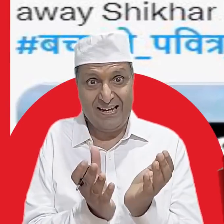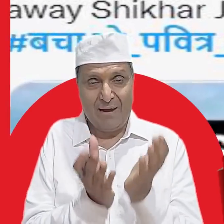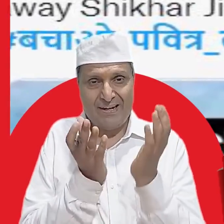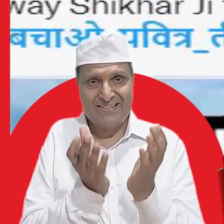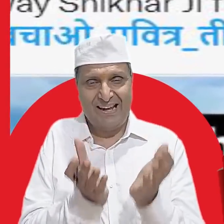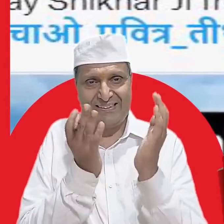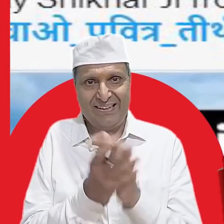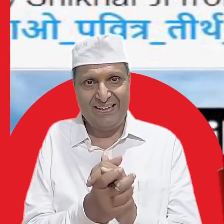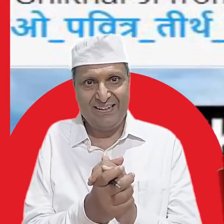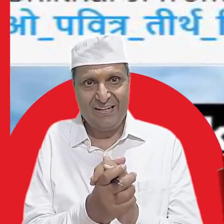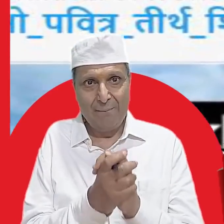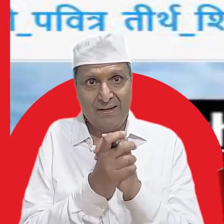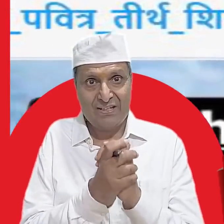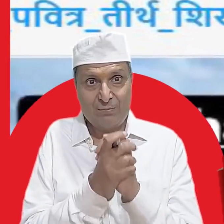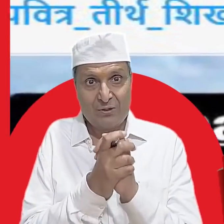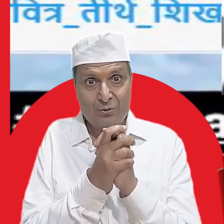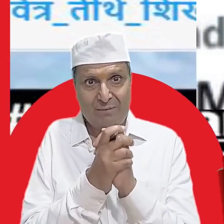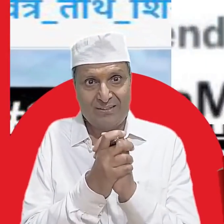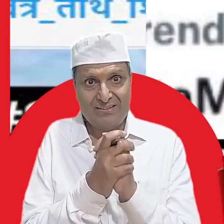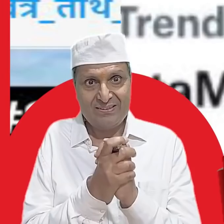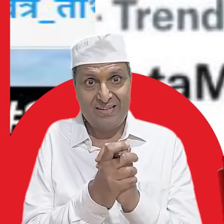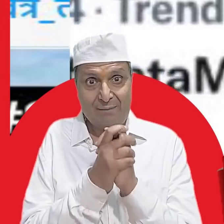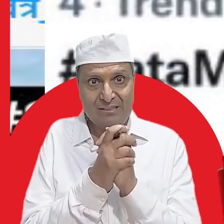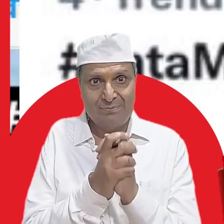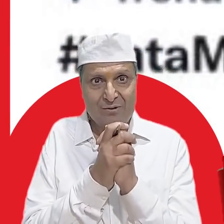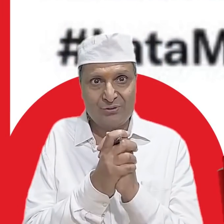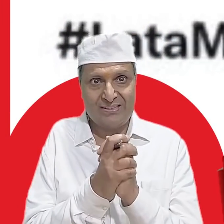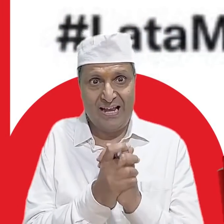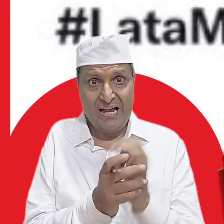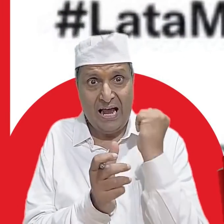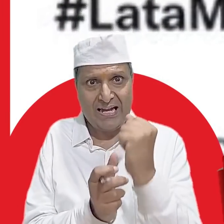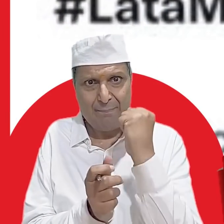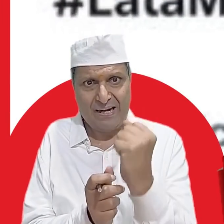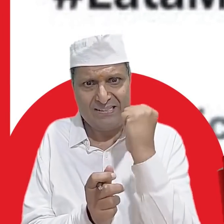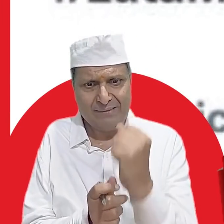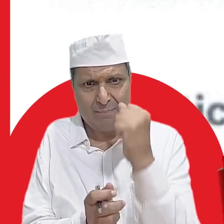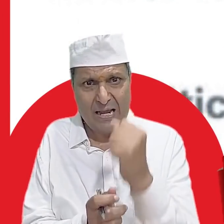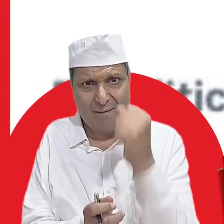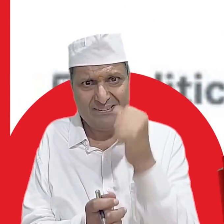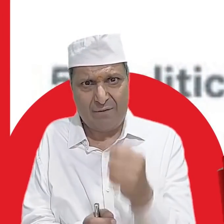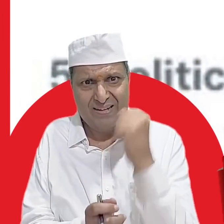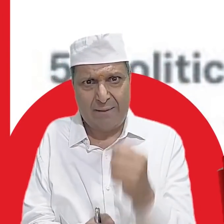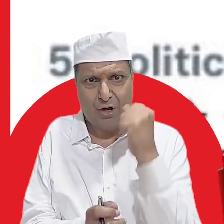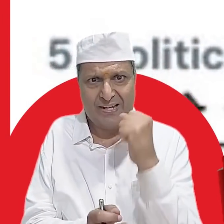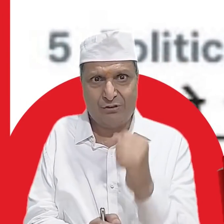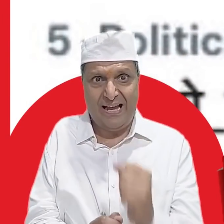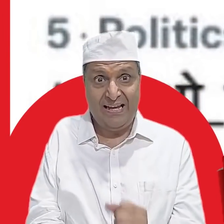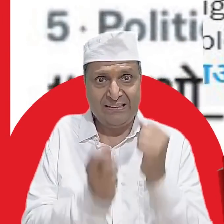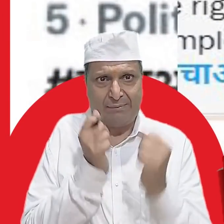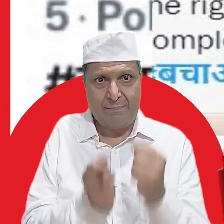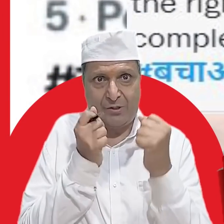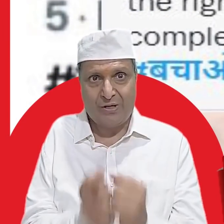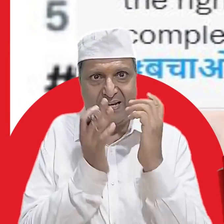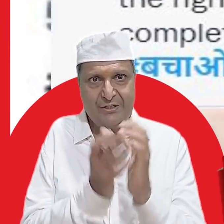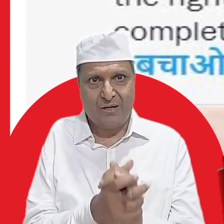वर ने हमारा साथ दिया है, पर इस बार रुकना मत। हम सबसे अनुरोध करते हैं आगे बढ़कर, जब तक हमारे पावनता का फैसला पूरा नहीं होता है